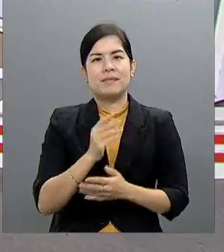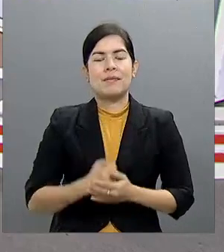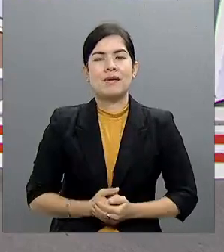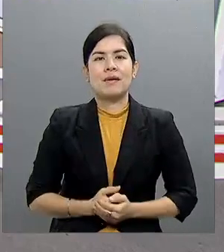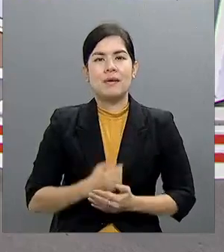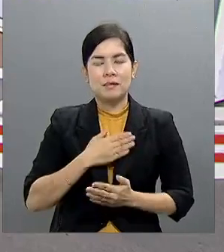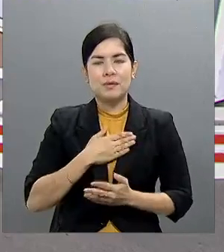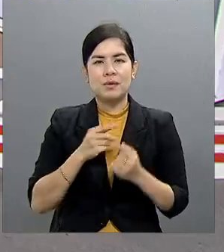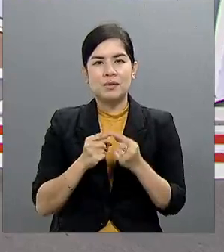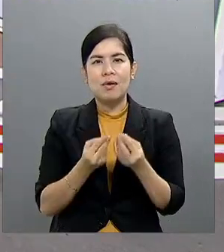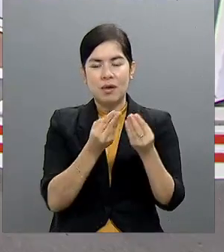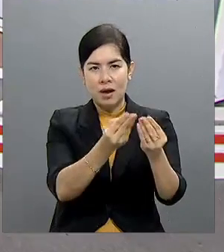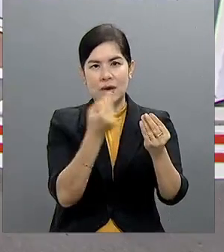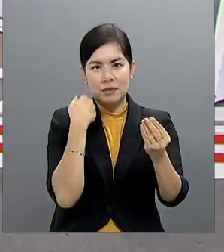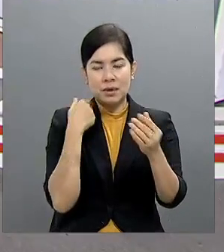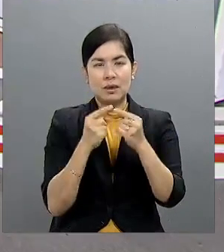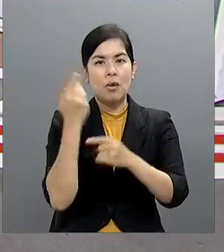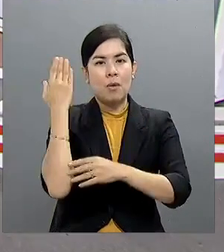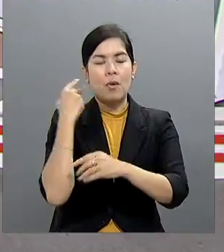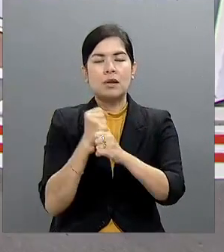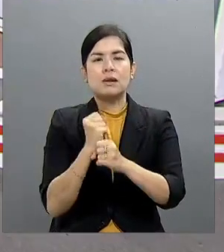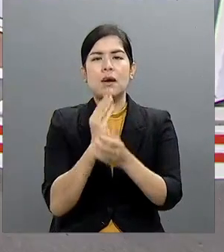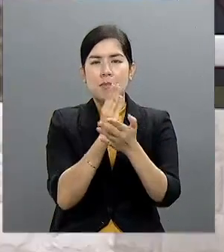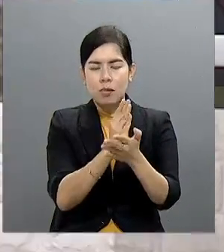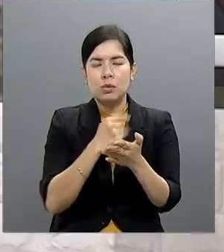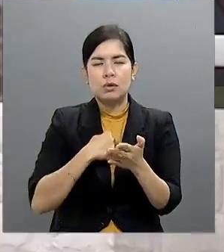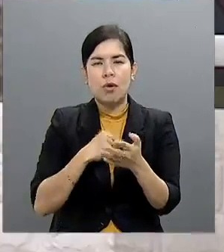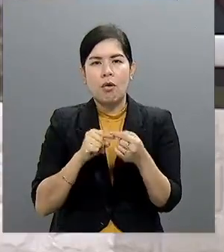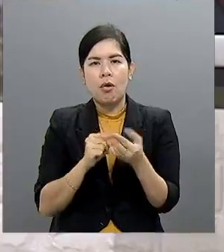บุญที่พี่วิทย์ทำเมื่อวานด้วยนะครับ ค่ะขอบคุณค่ะ เดี๋ยวเจอกันวันพรุ่งนี้ครับพี ่ค่ะ